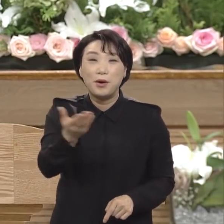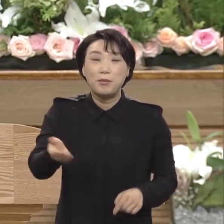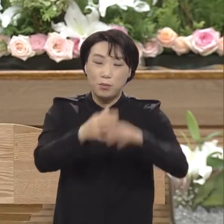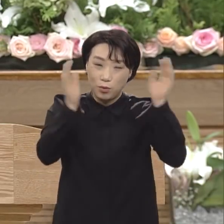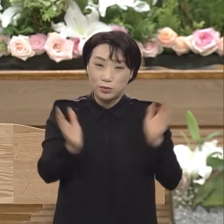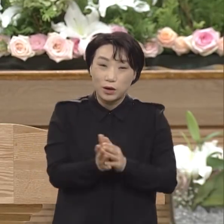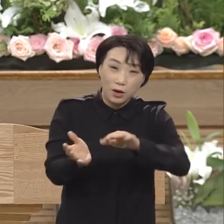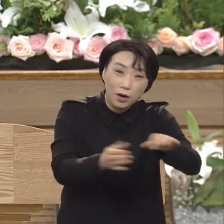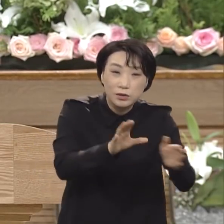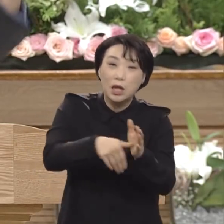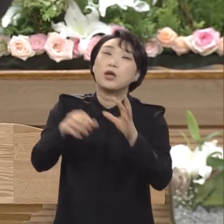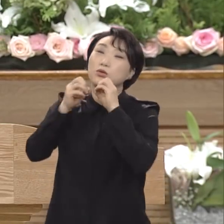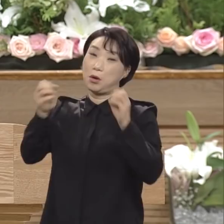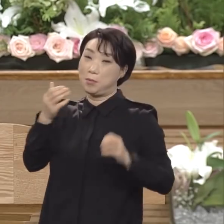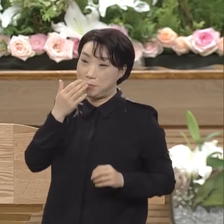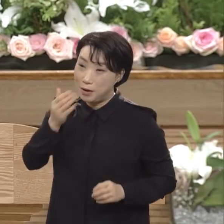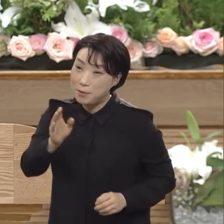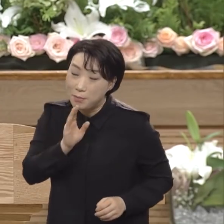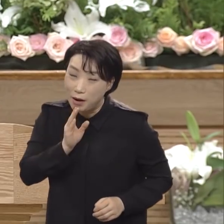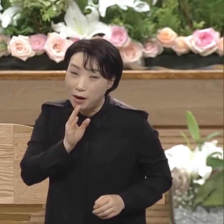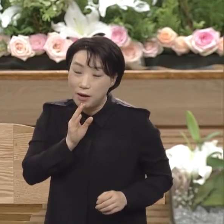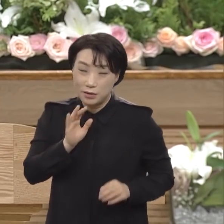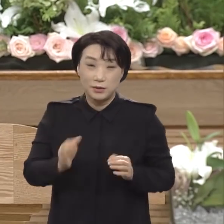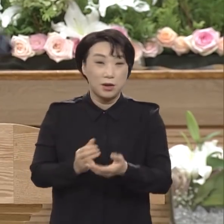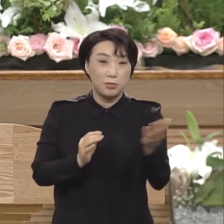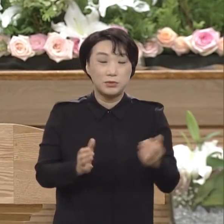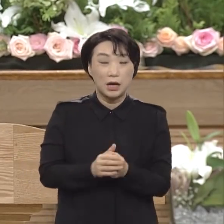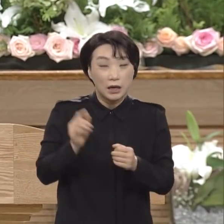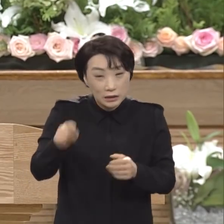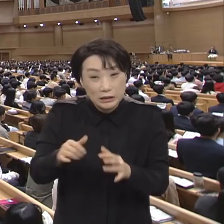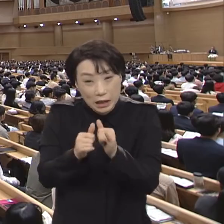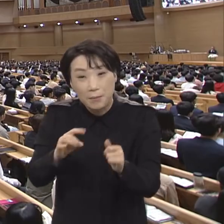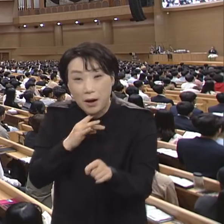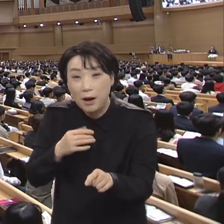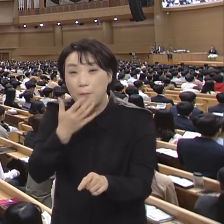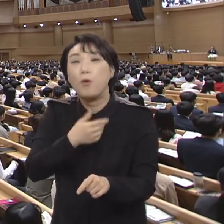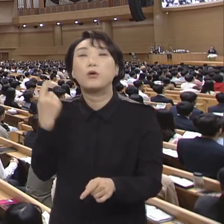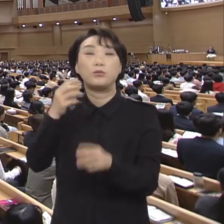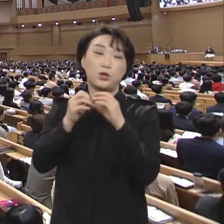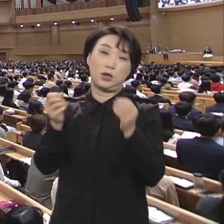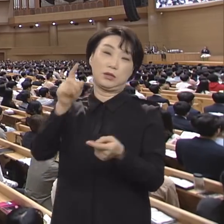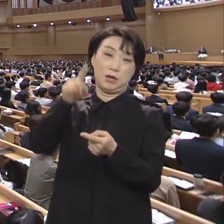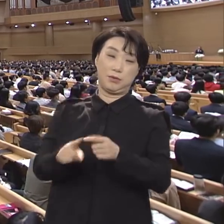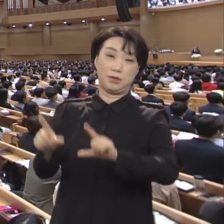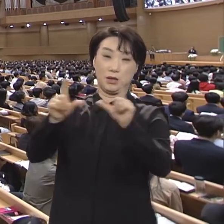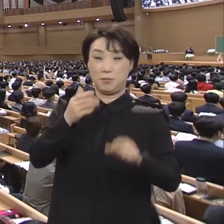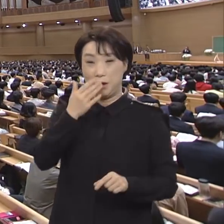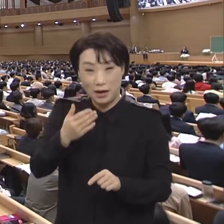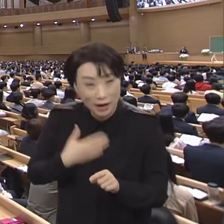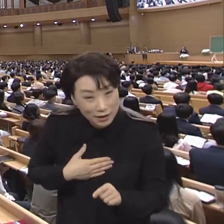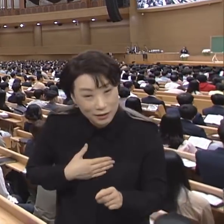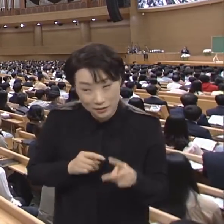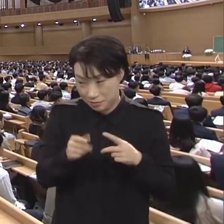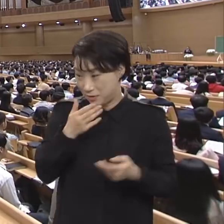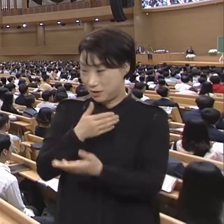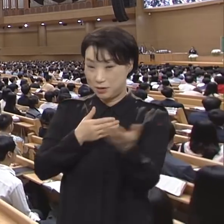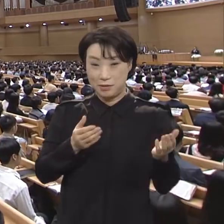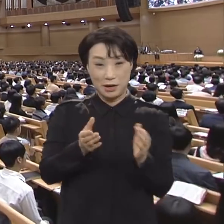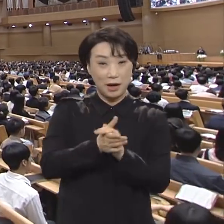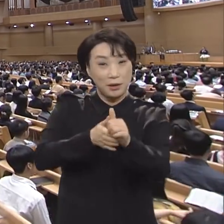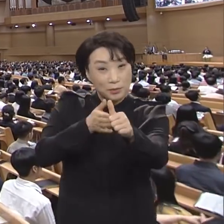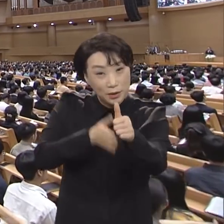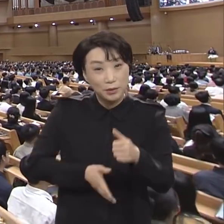전하는 거야. 초월된 사람만 복음을 위해 사는 겁니다. 알아들었으면 아멘 합시다.